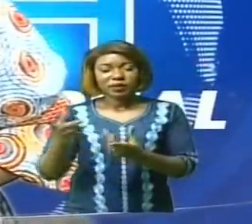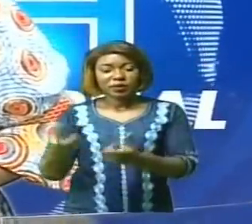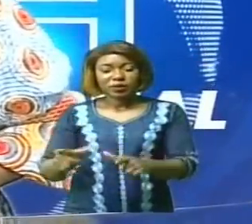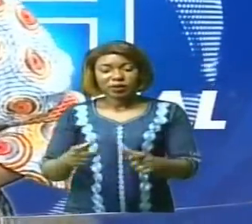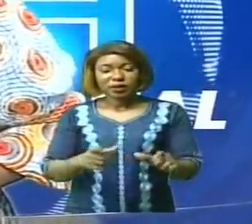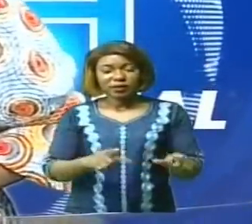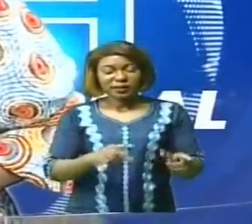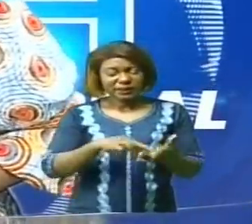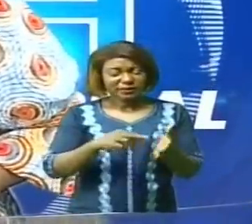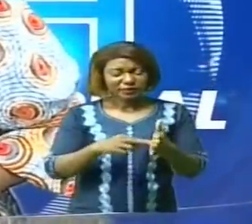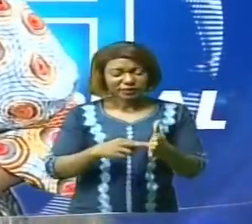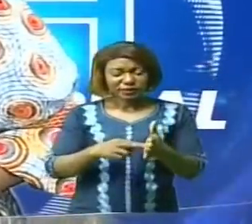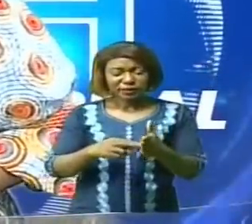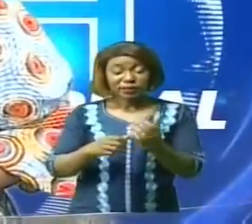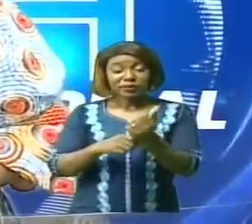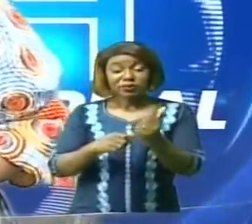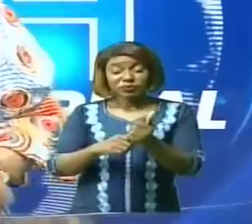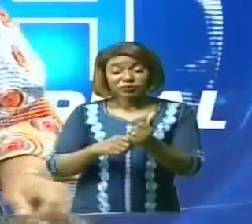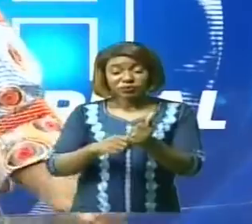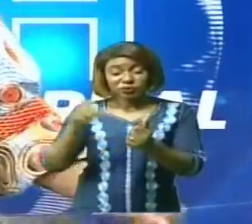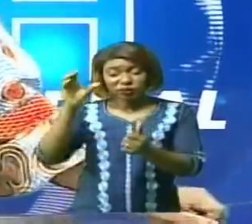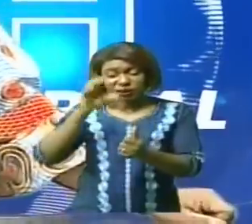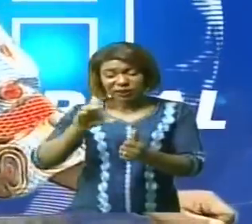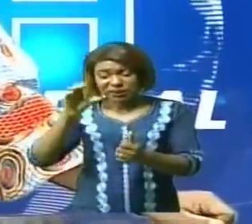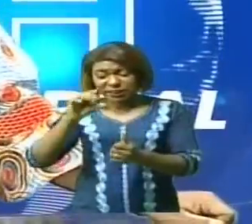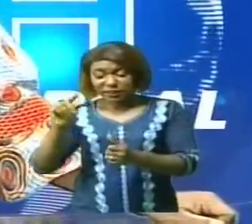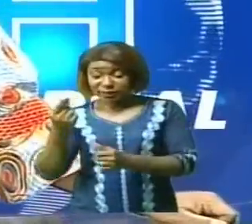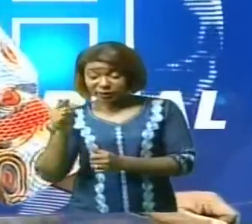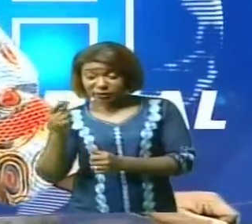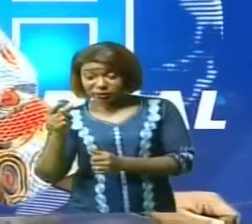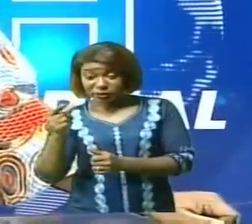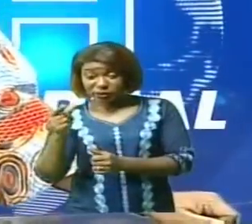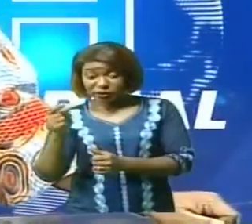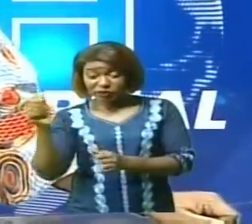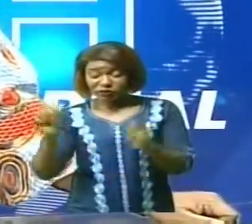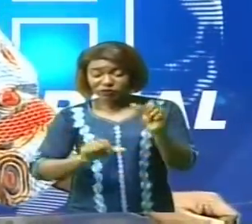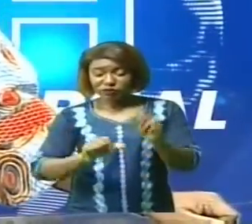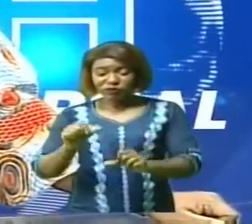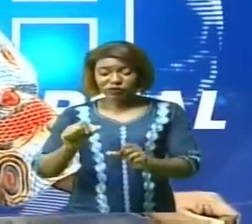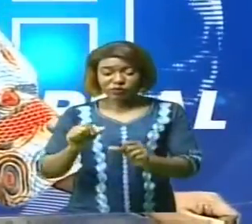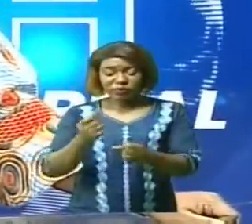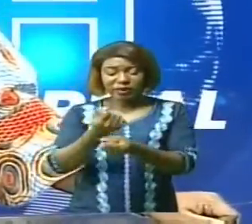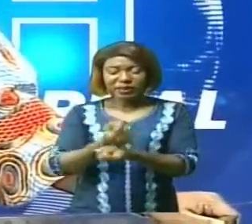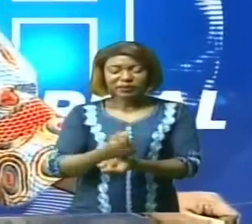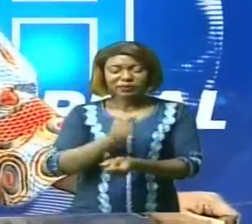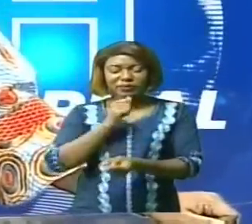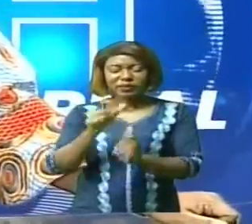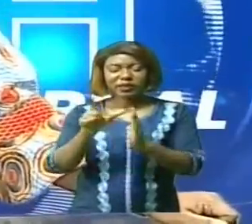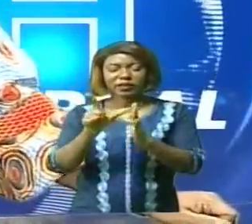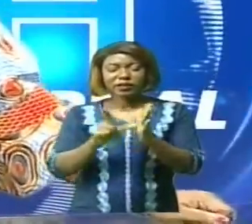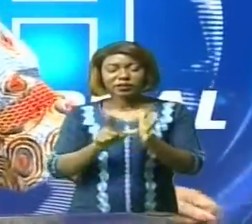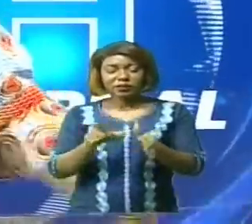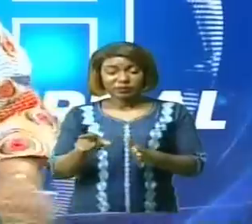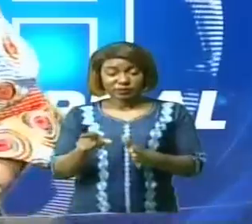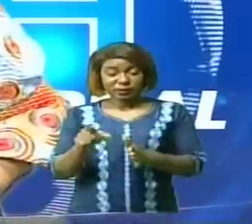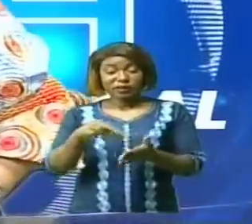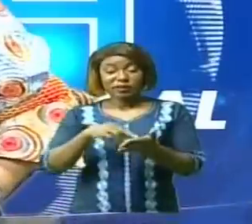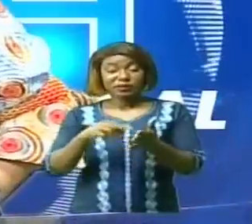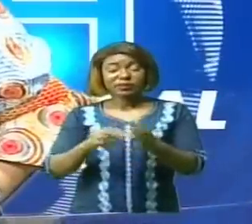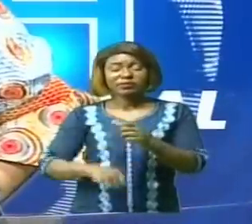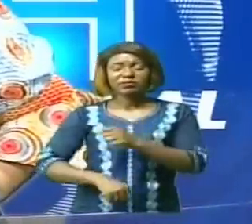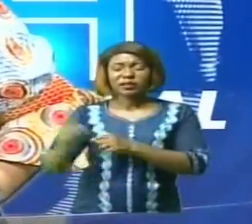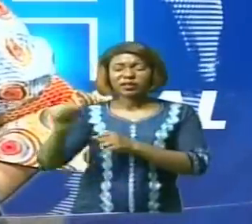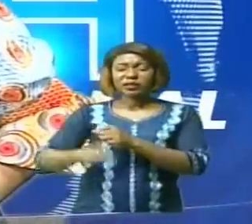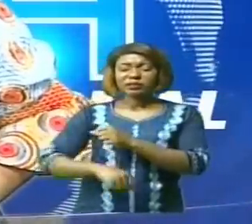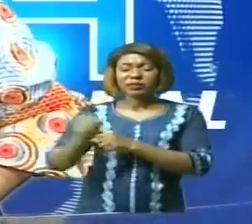seront bientôt déguerpis, annonce faite par le vice-ministre des Mines, Godard Motemona, au caucus des élus de cette province au cours